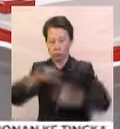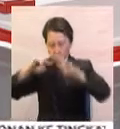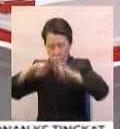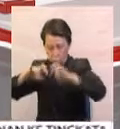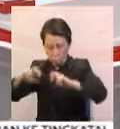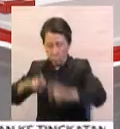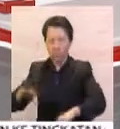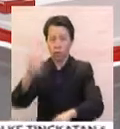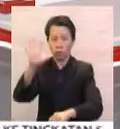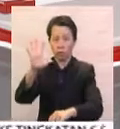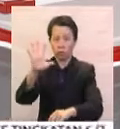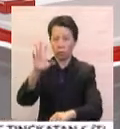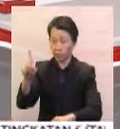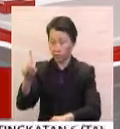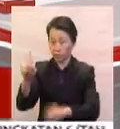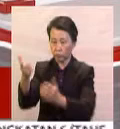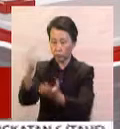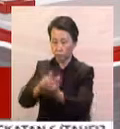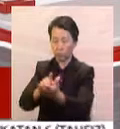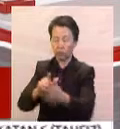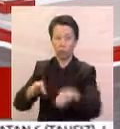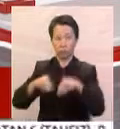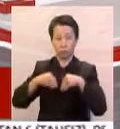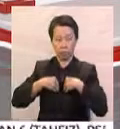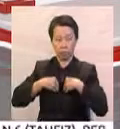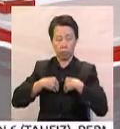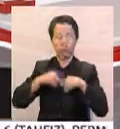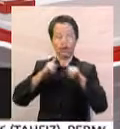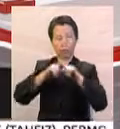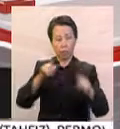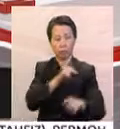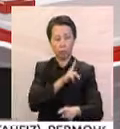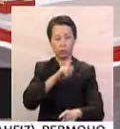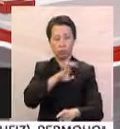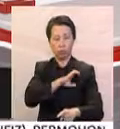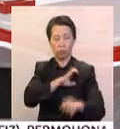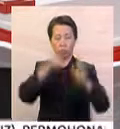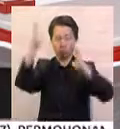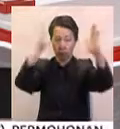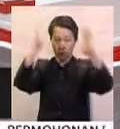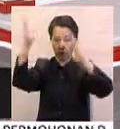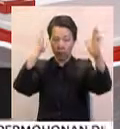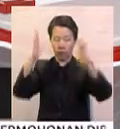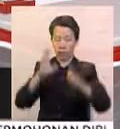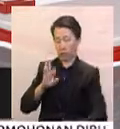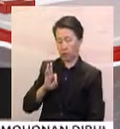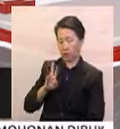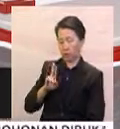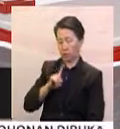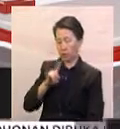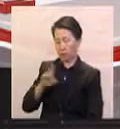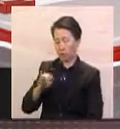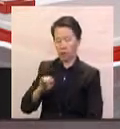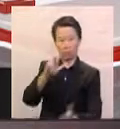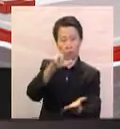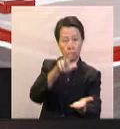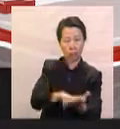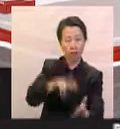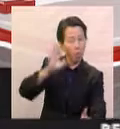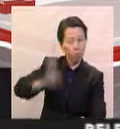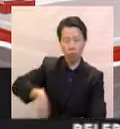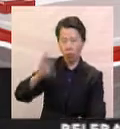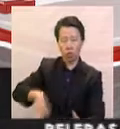berdasarkan 51 laporan yang diterima. Bagaimanapun, Ketua Polis Negara Tan Sri Muhammad Fuzi Harun mengesahkan belum